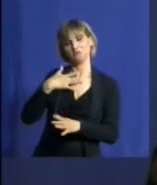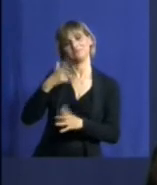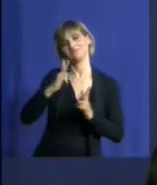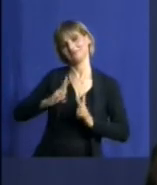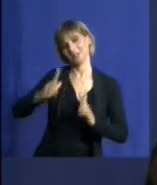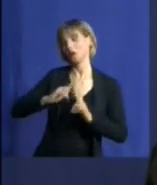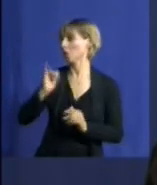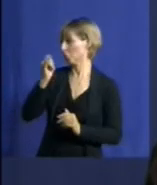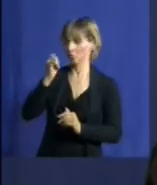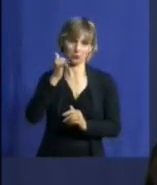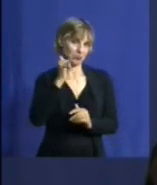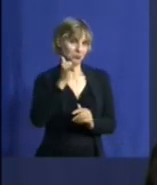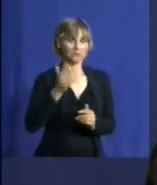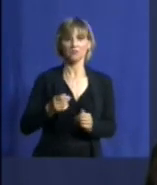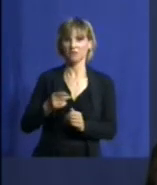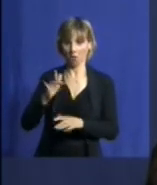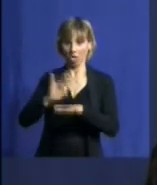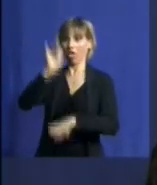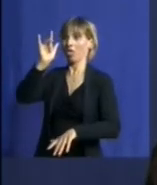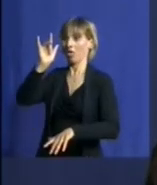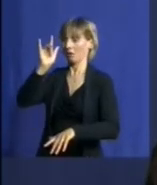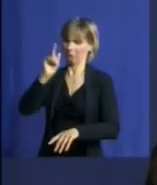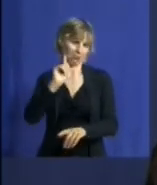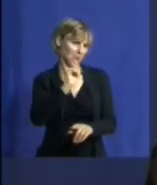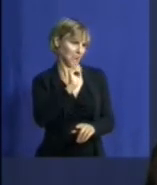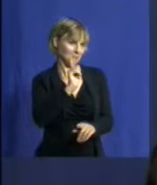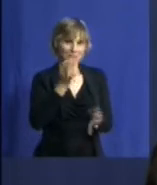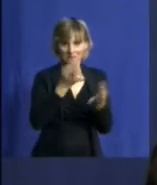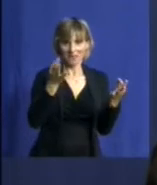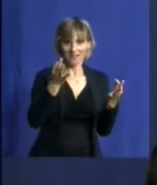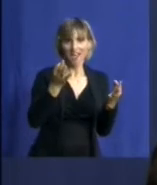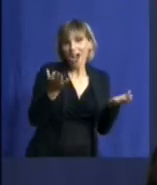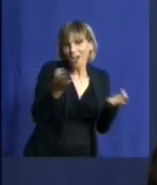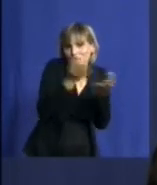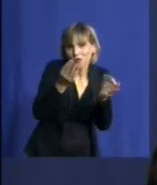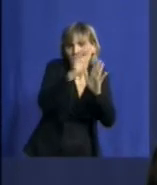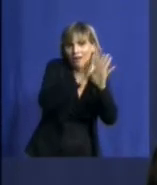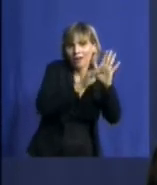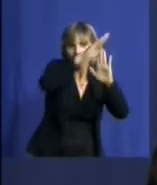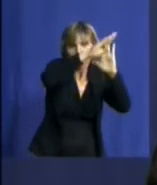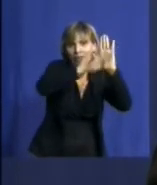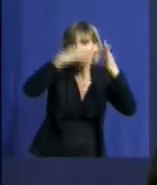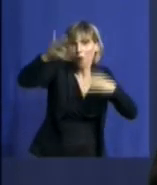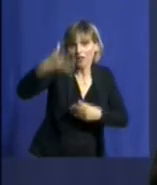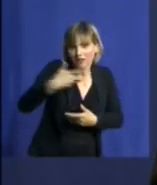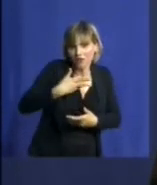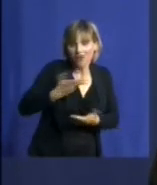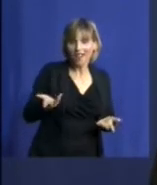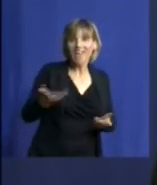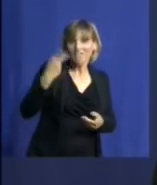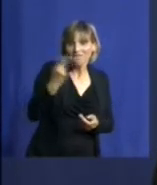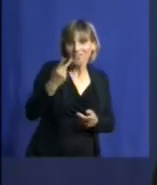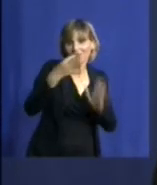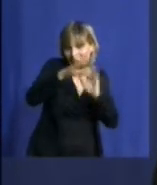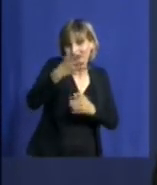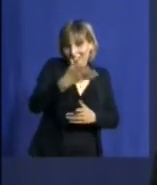Sì, tantissimo. Non arrogante? No. Quindi ci ho azzeccato. Hai elencato pregi, era